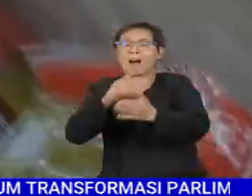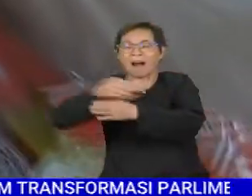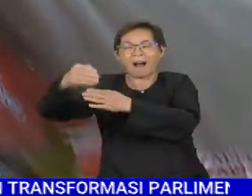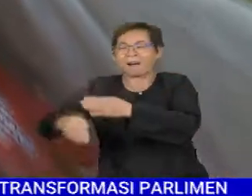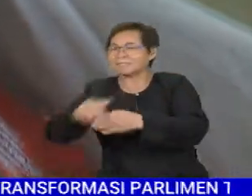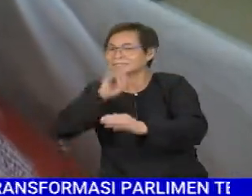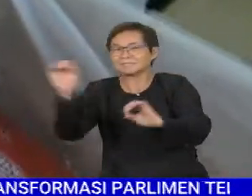berakhir